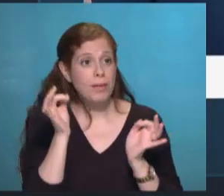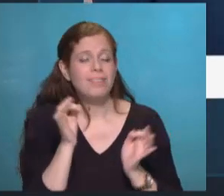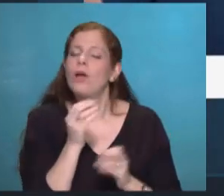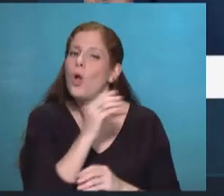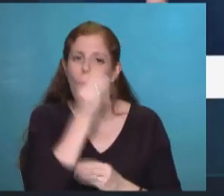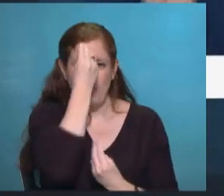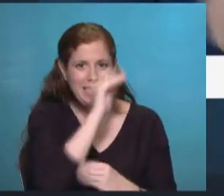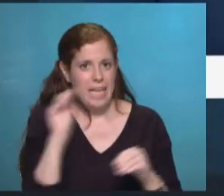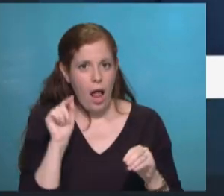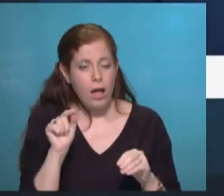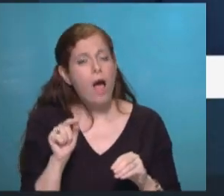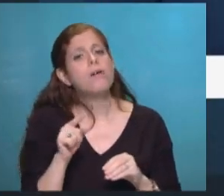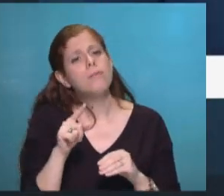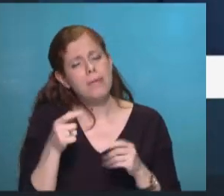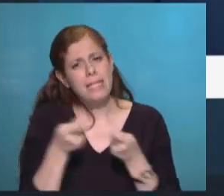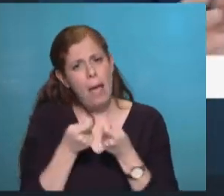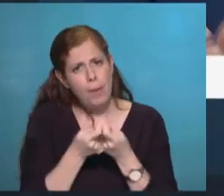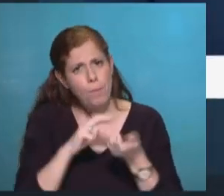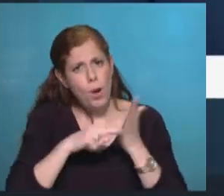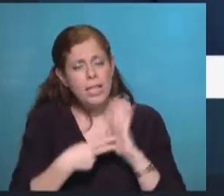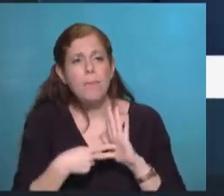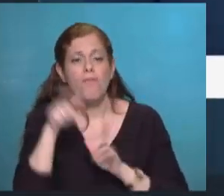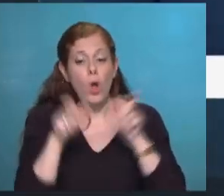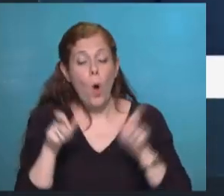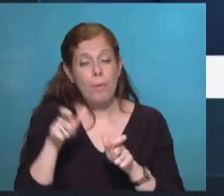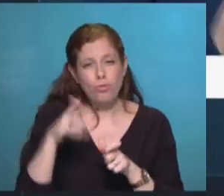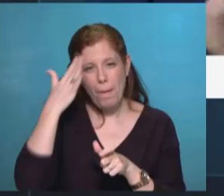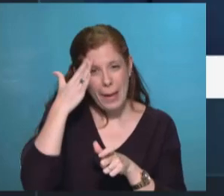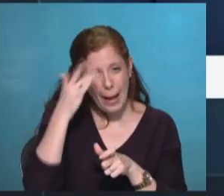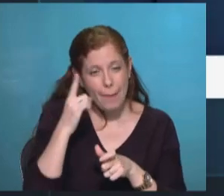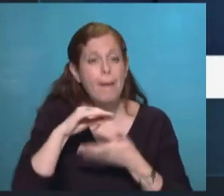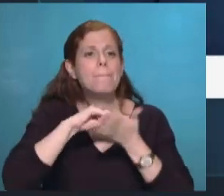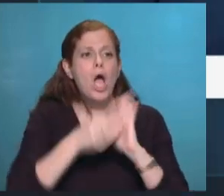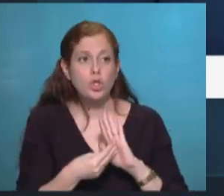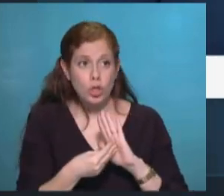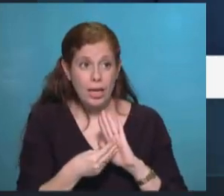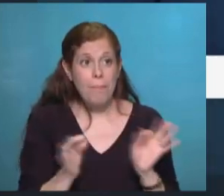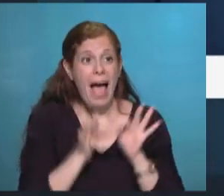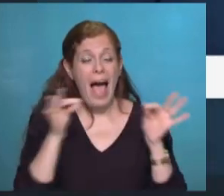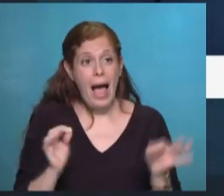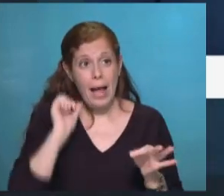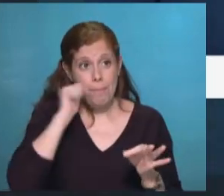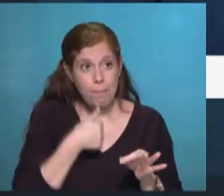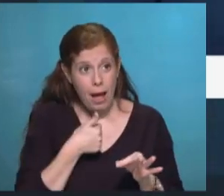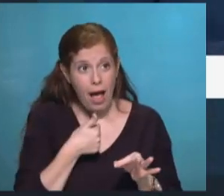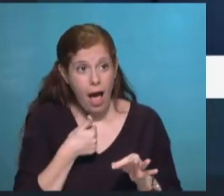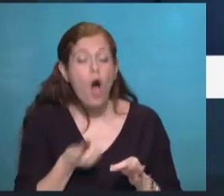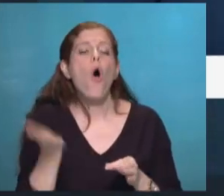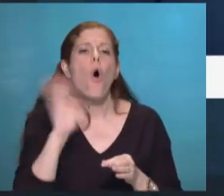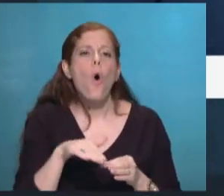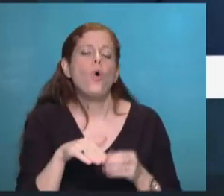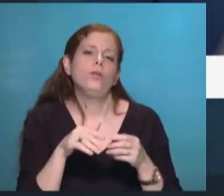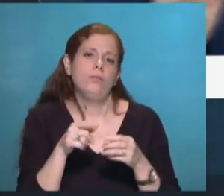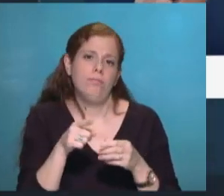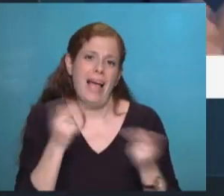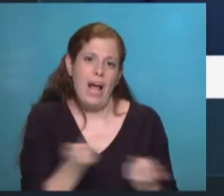הטעמים כמובן פוליטיים, אבל גורמים שמורים בנושא מאשרים בשיחה איתנו. החל ממחר יהיו עוד הקלות לרצועת עזה, וההקלה